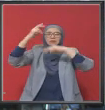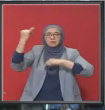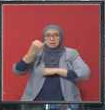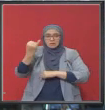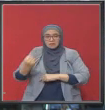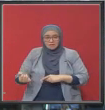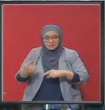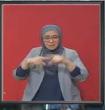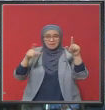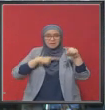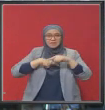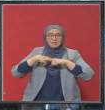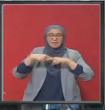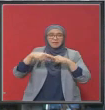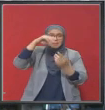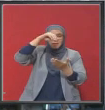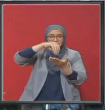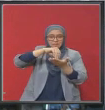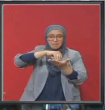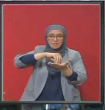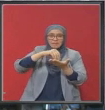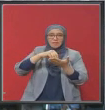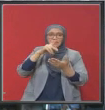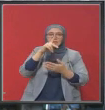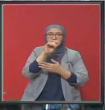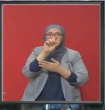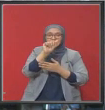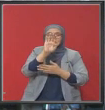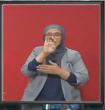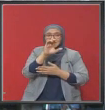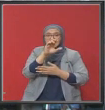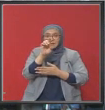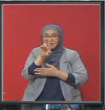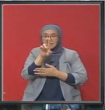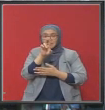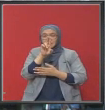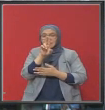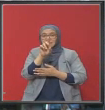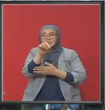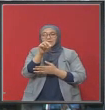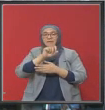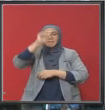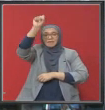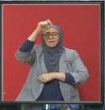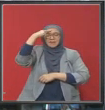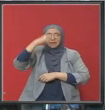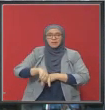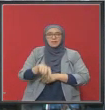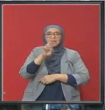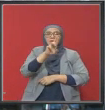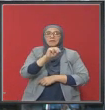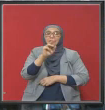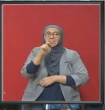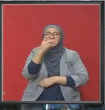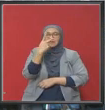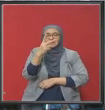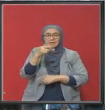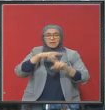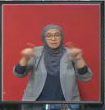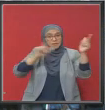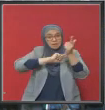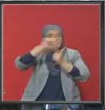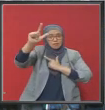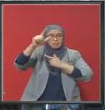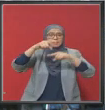hospital.com walau bagaimanapun Hai secara keseluruhannya penumpukan untuk ytm tidak termasuk